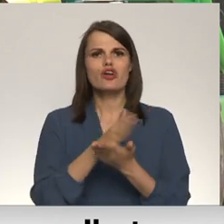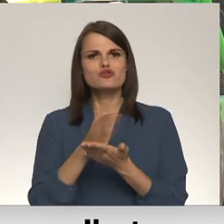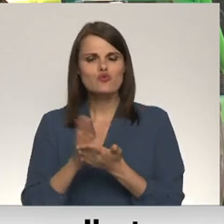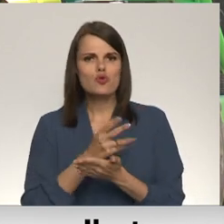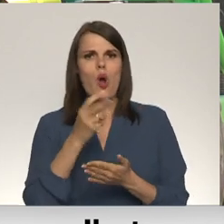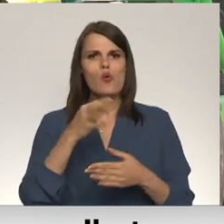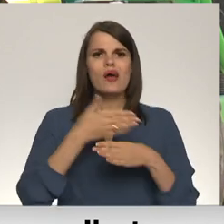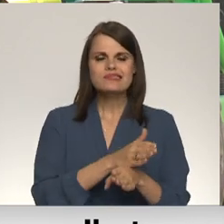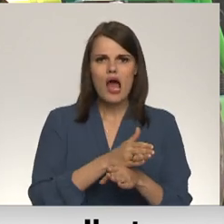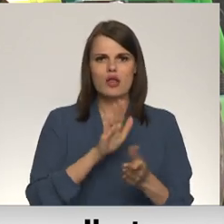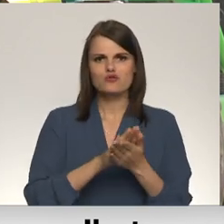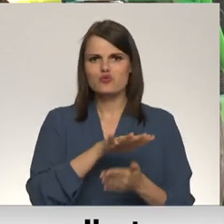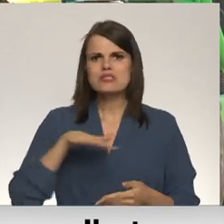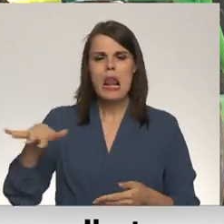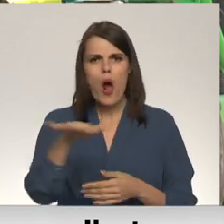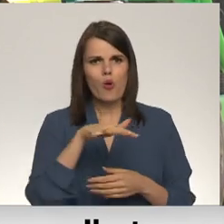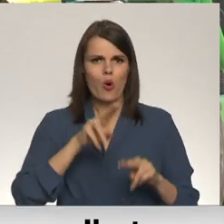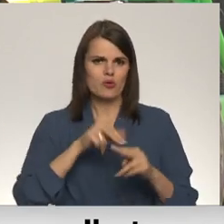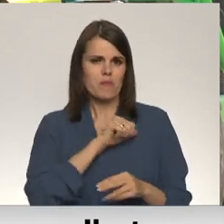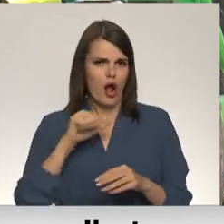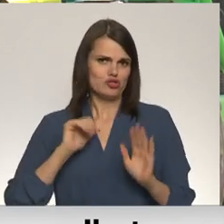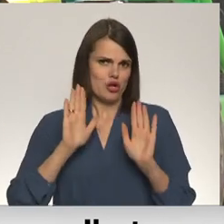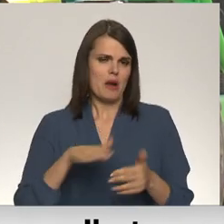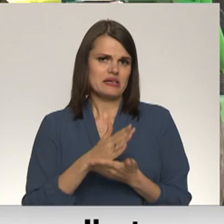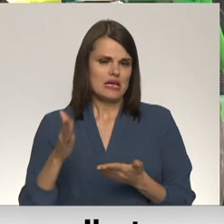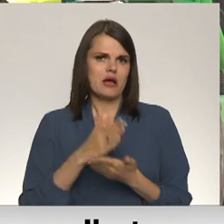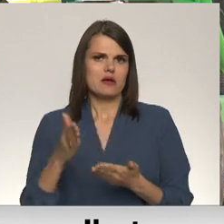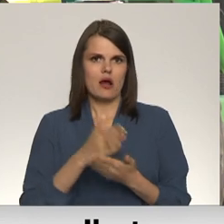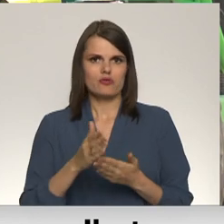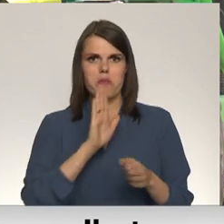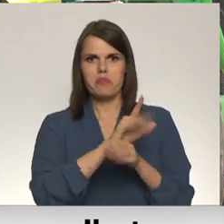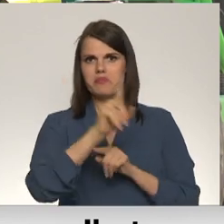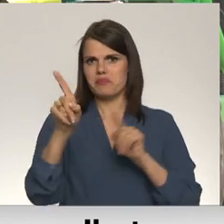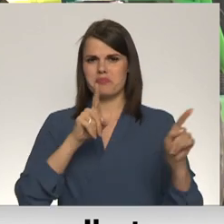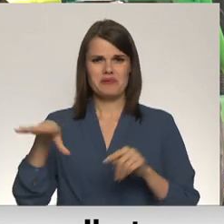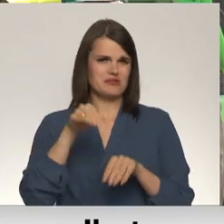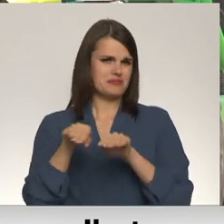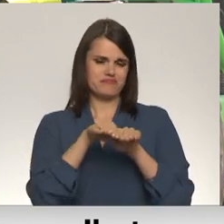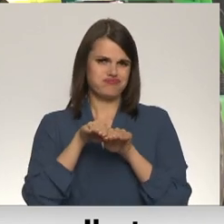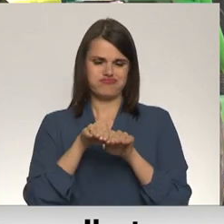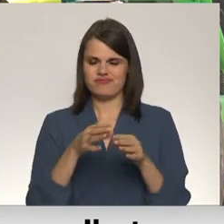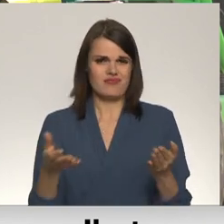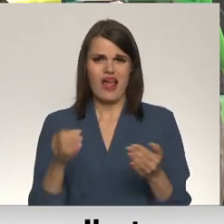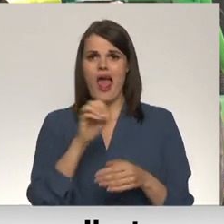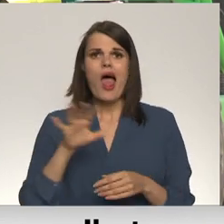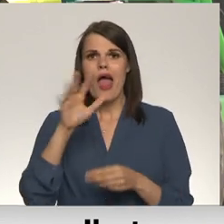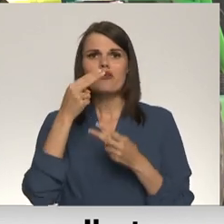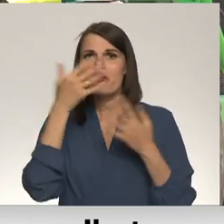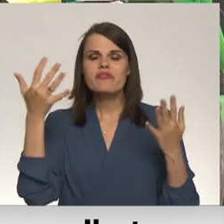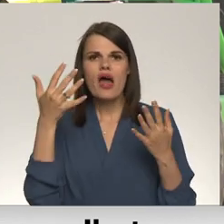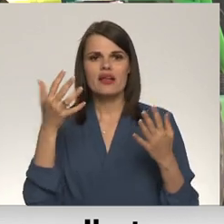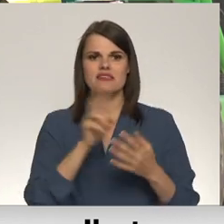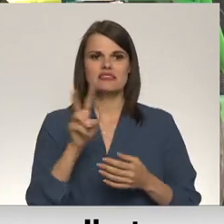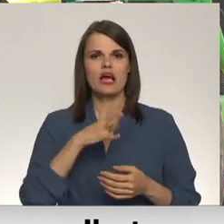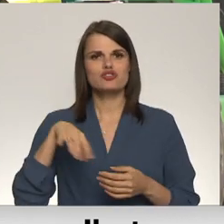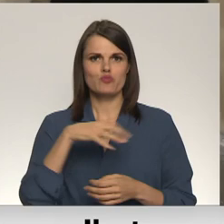lauka. Un sakārtot arī savu vidi, jo tomēr es teicu, ka jau Eiropa neredz, Brisele neredzēs to, kas